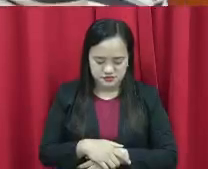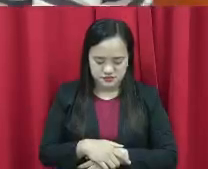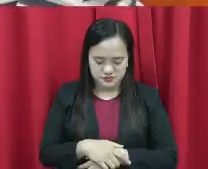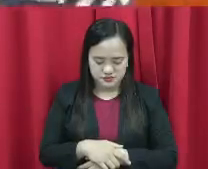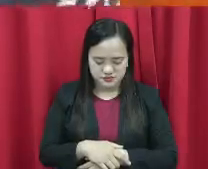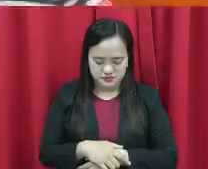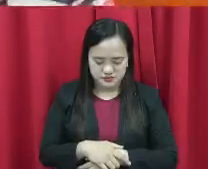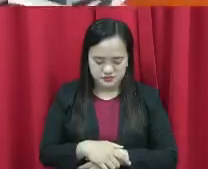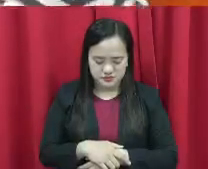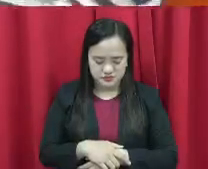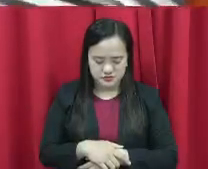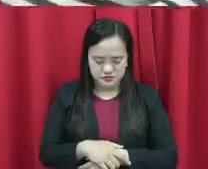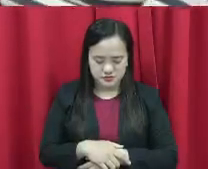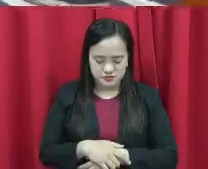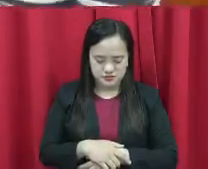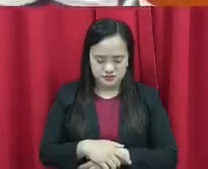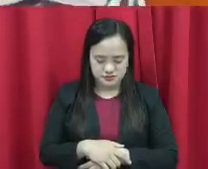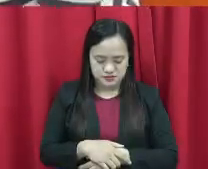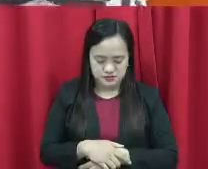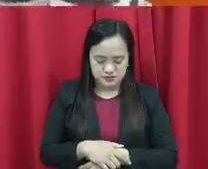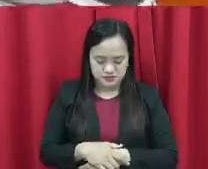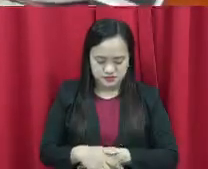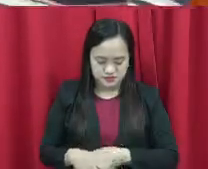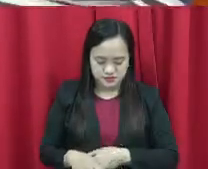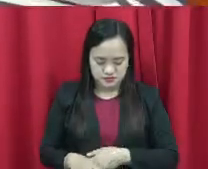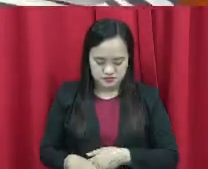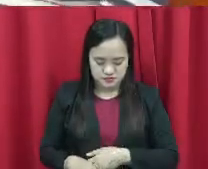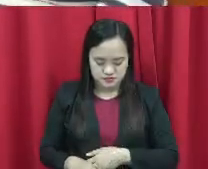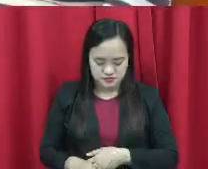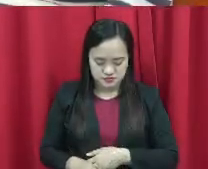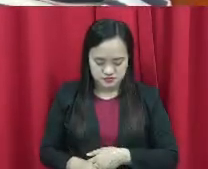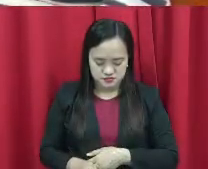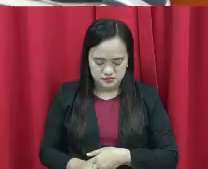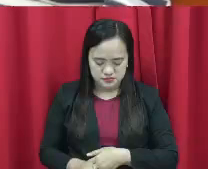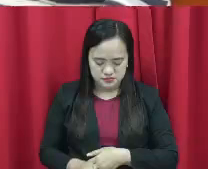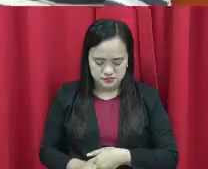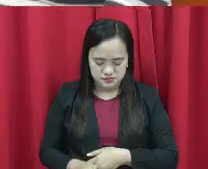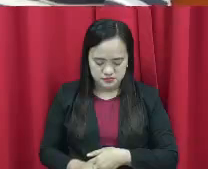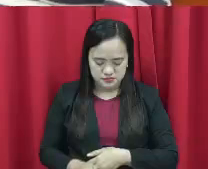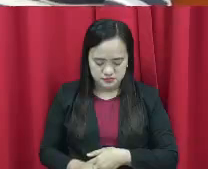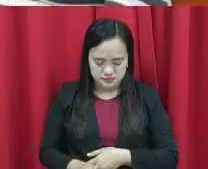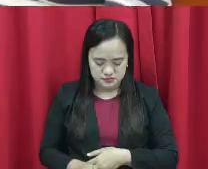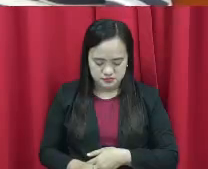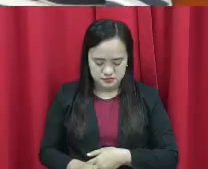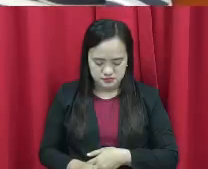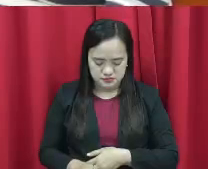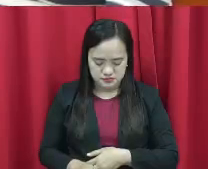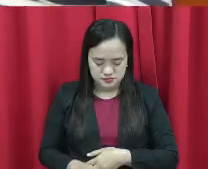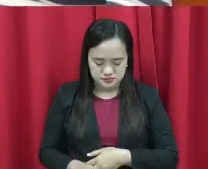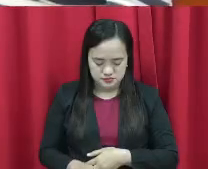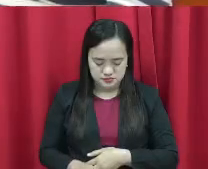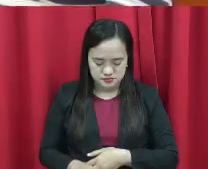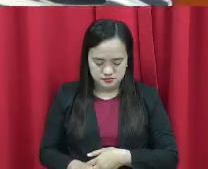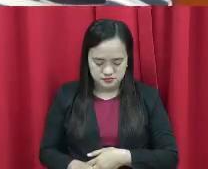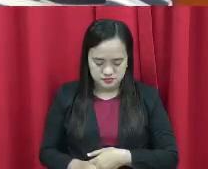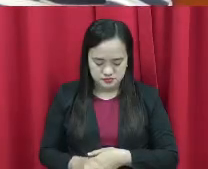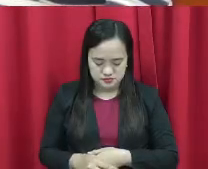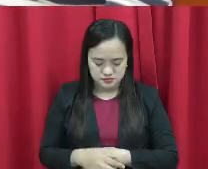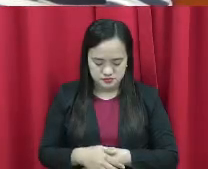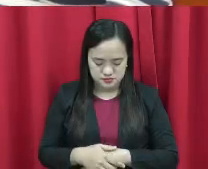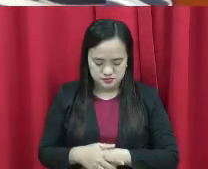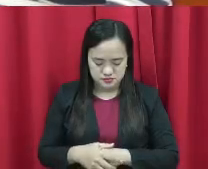hindi na siya sa Google meet na ayan nabanggit sa conal pa naman yan pag magm stre sige